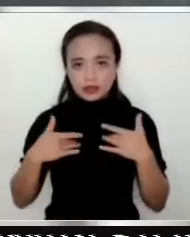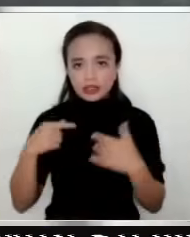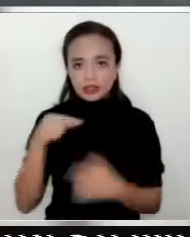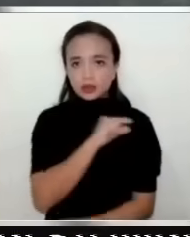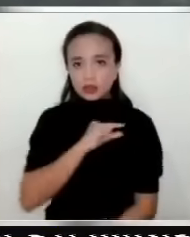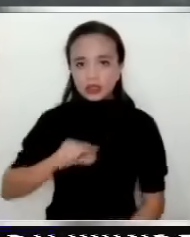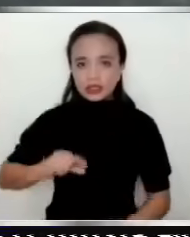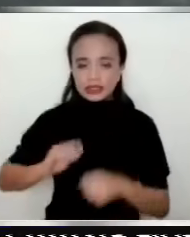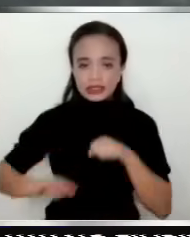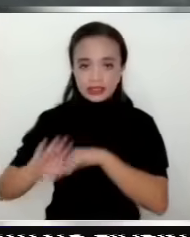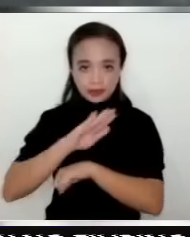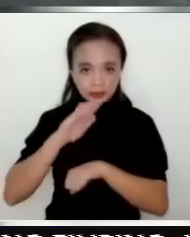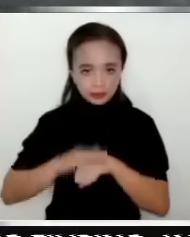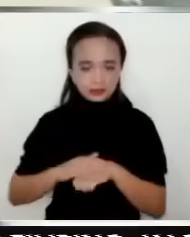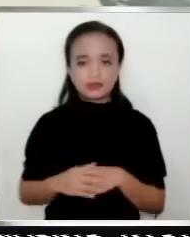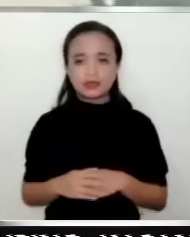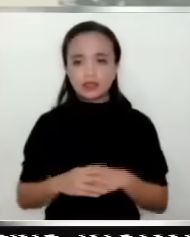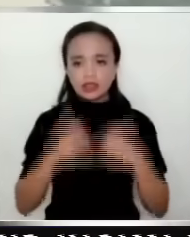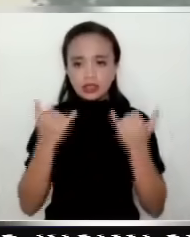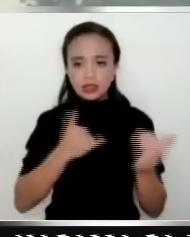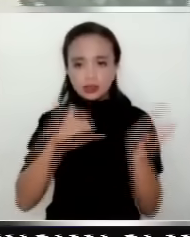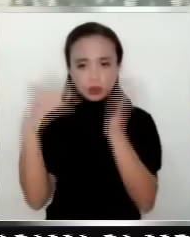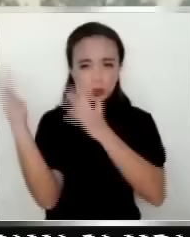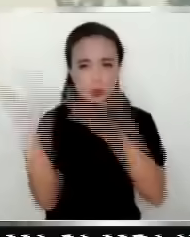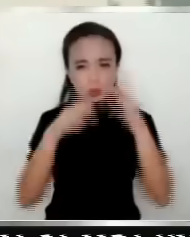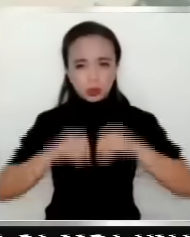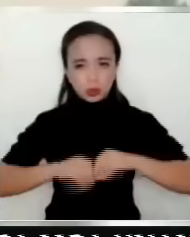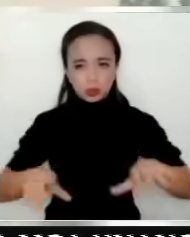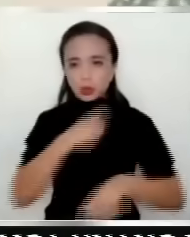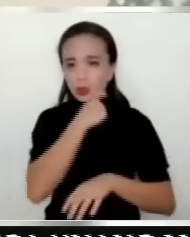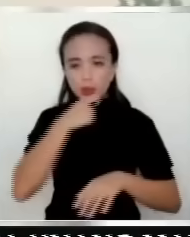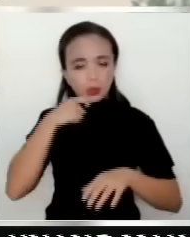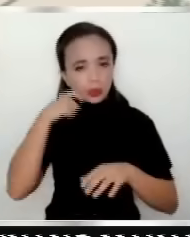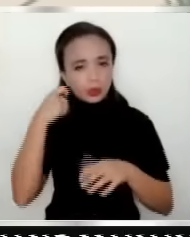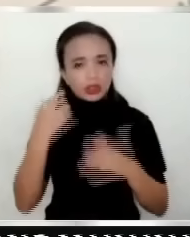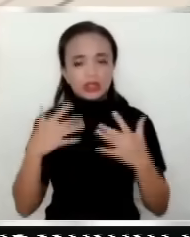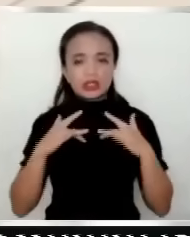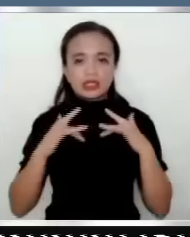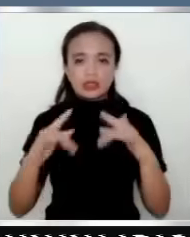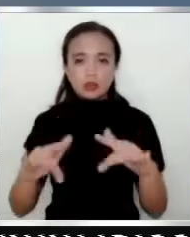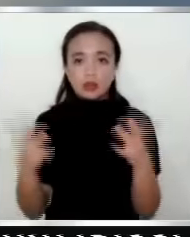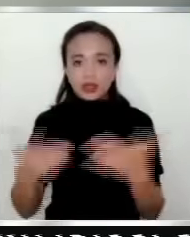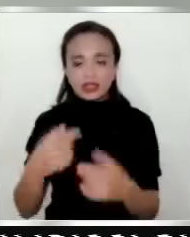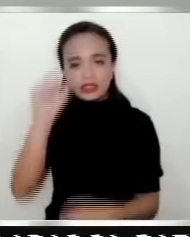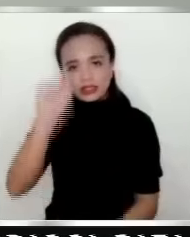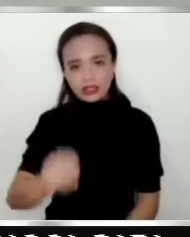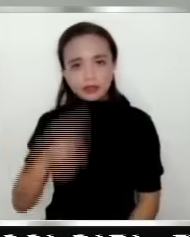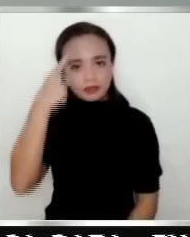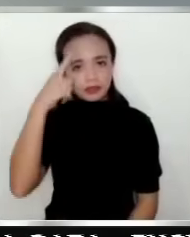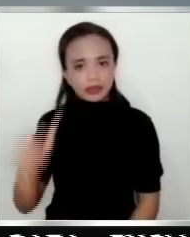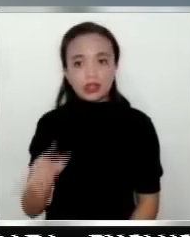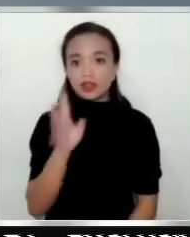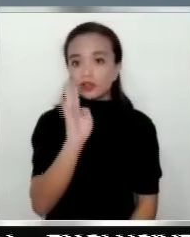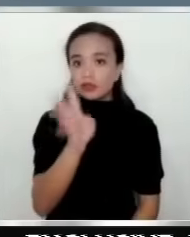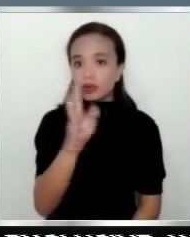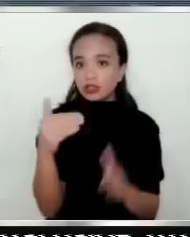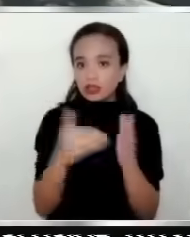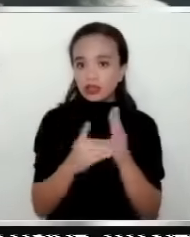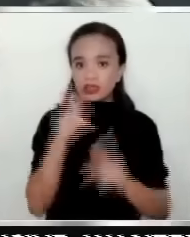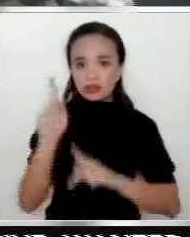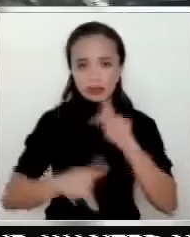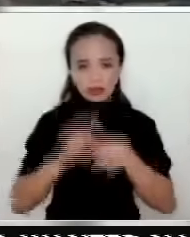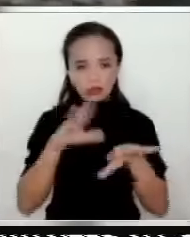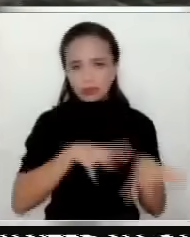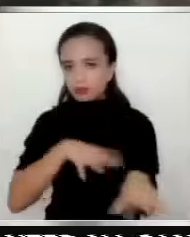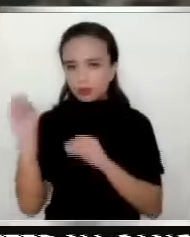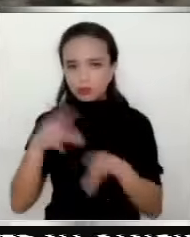Lalong pinalakas ng hangin ng disyerto ang wildfire sa Southern California. Aabot sa 4,000 residente ang pinalikas ng mga otoridad mula